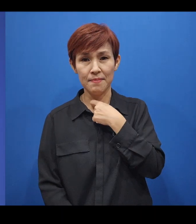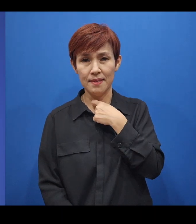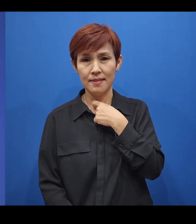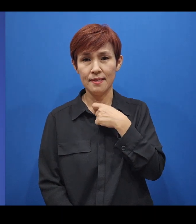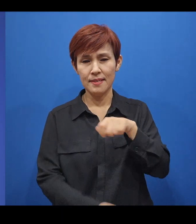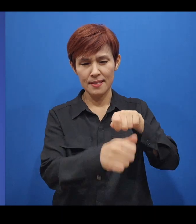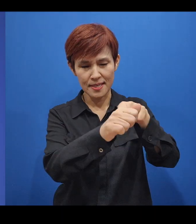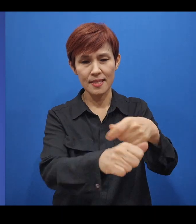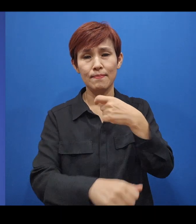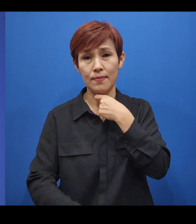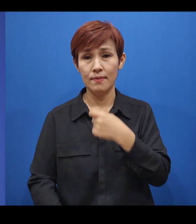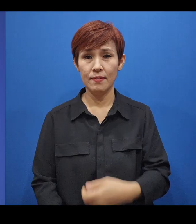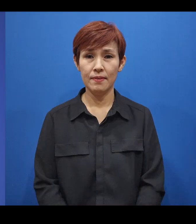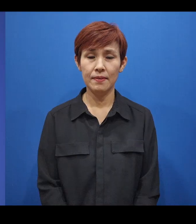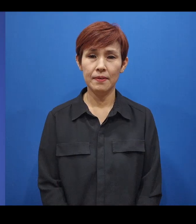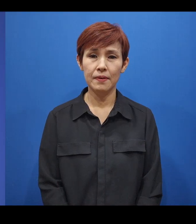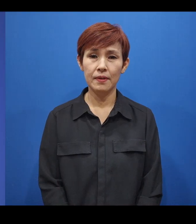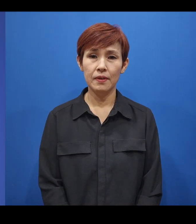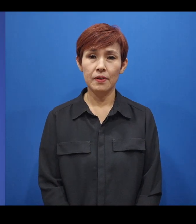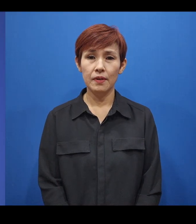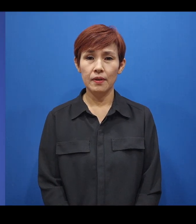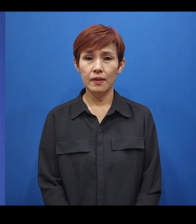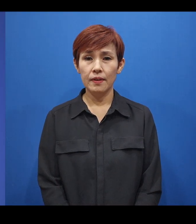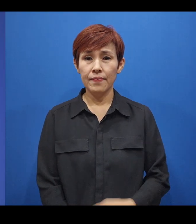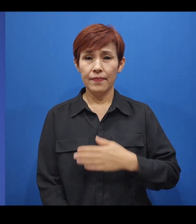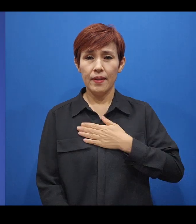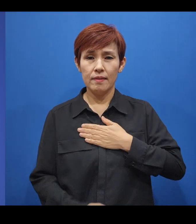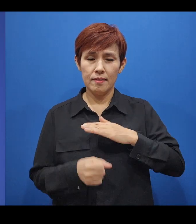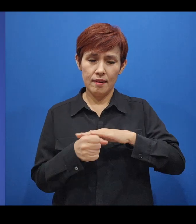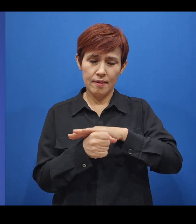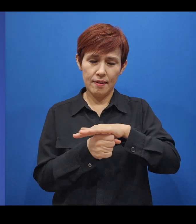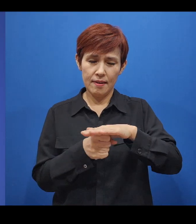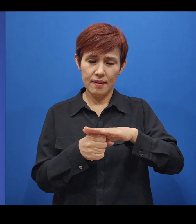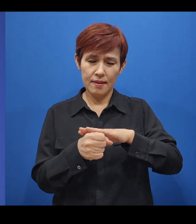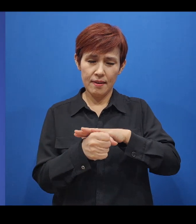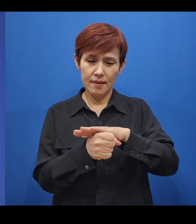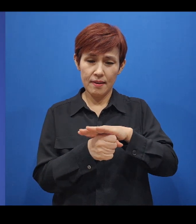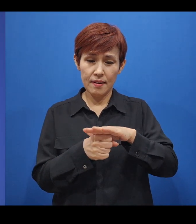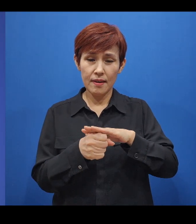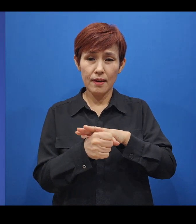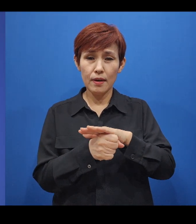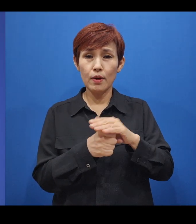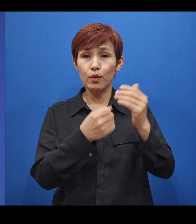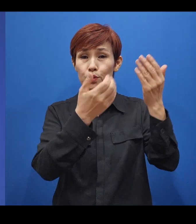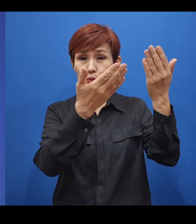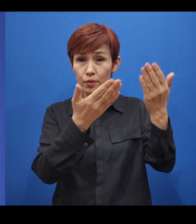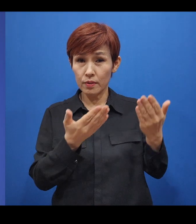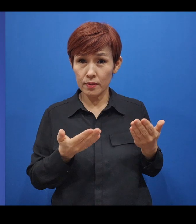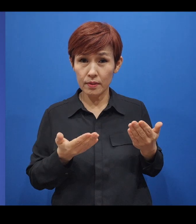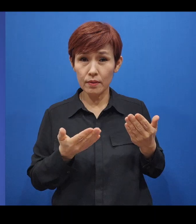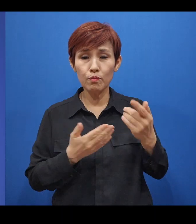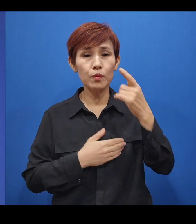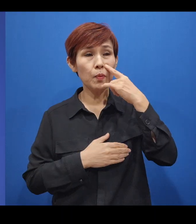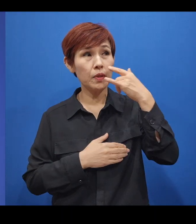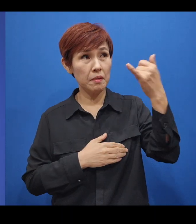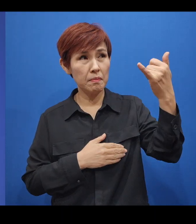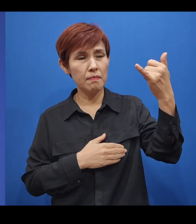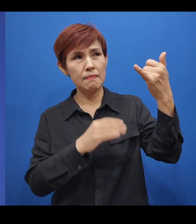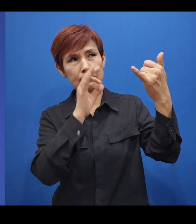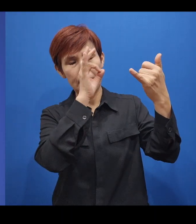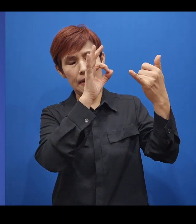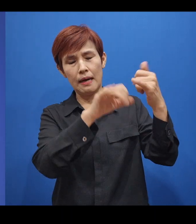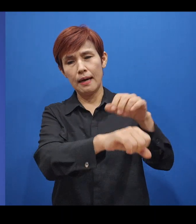나를 낳아주신 분이시고 세상에 이토록 나를 사랑할 수 없다고 생각하는데도 부모님이